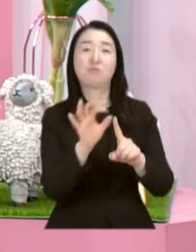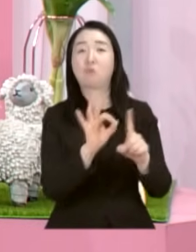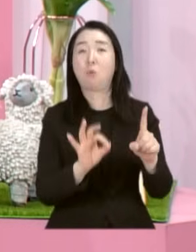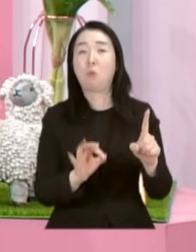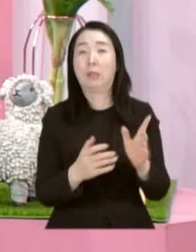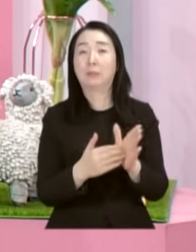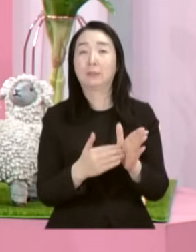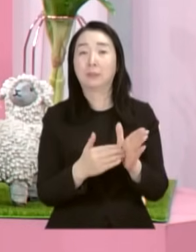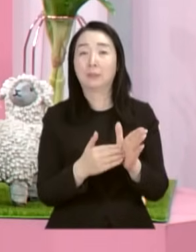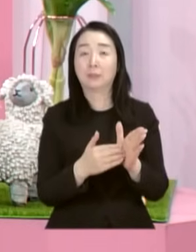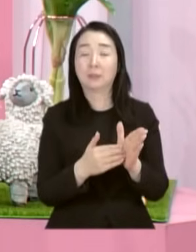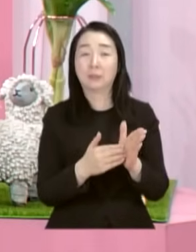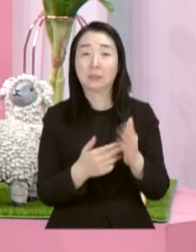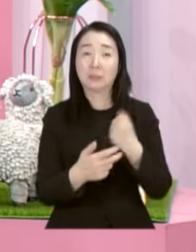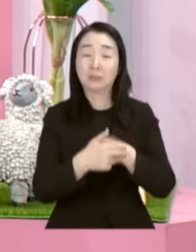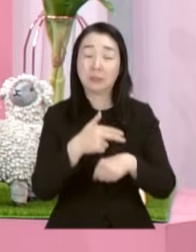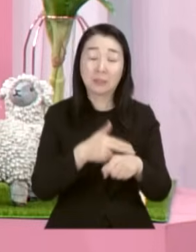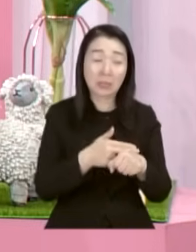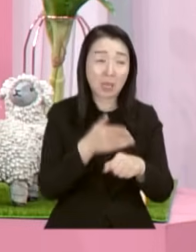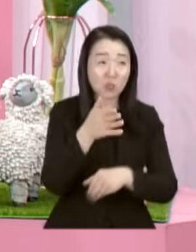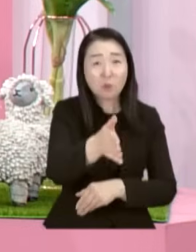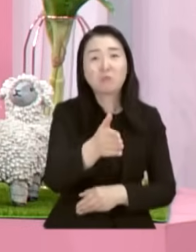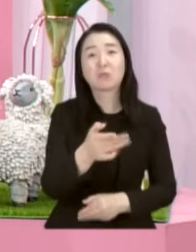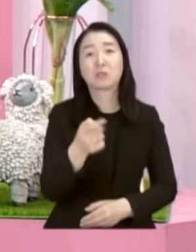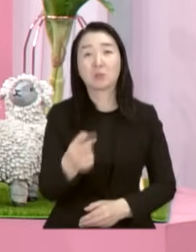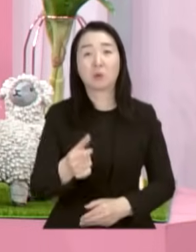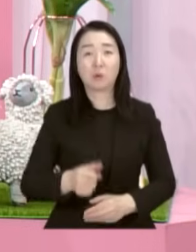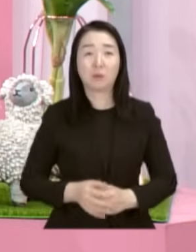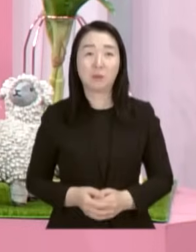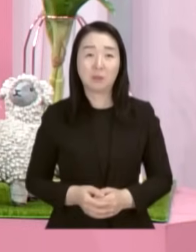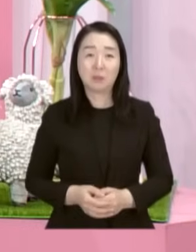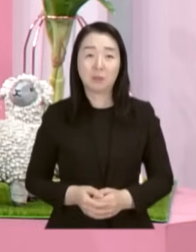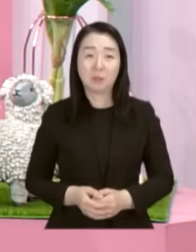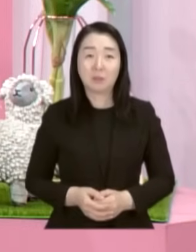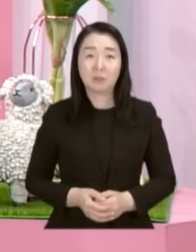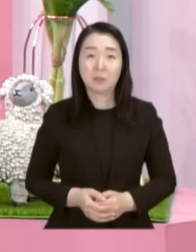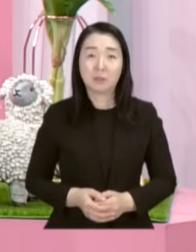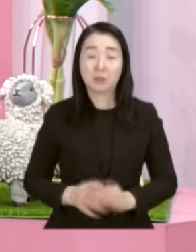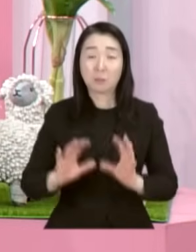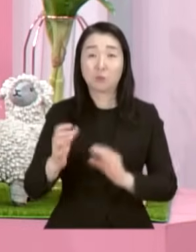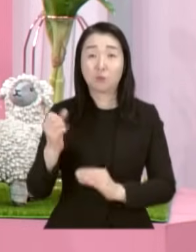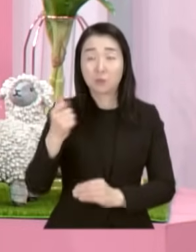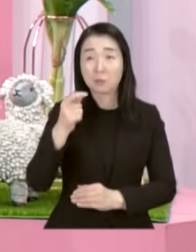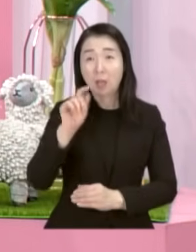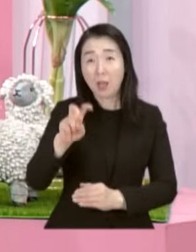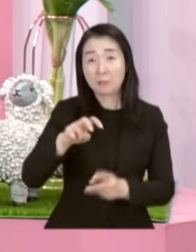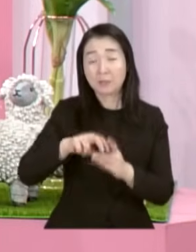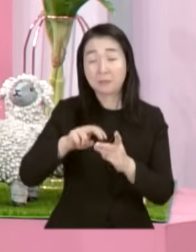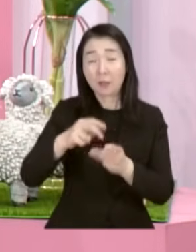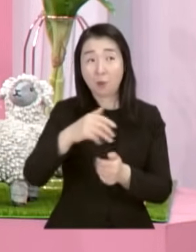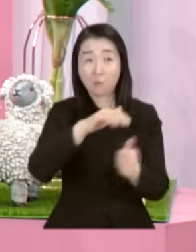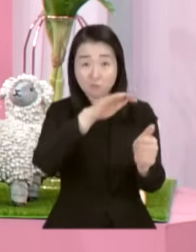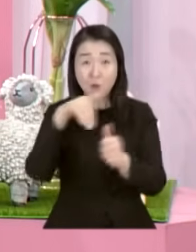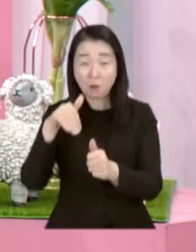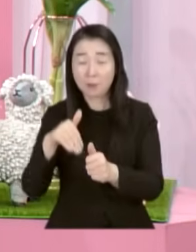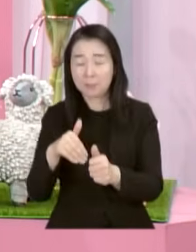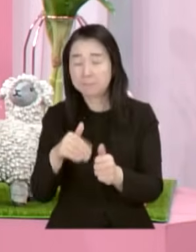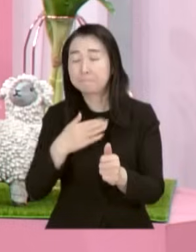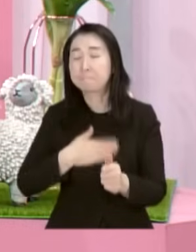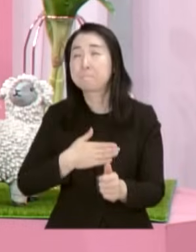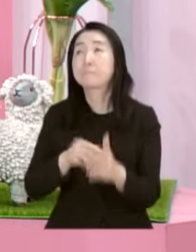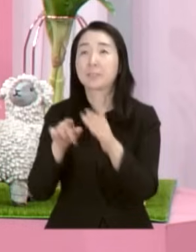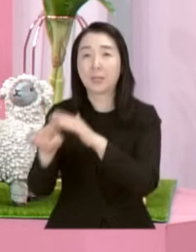1%밖에 안 된대요. 의사 수도 적대요. 예. 국립암센터에 꼭 오라고 병원장님이 예, 예. 간절히 얘기해서